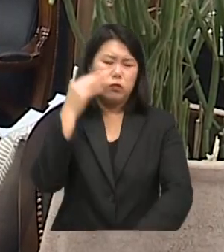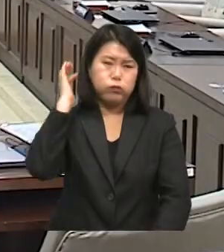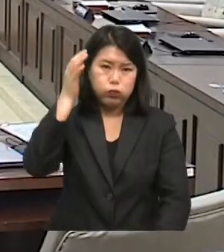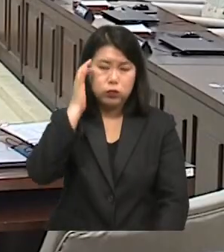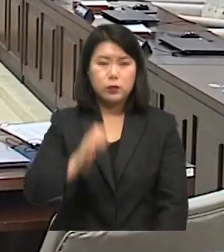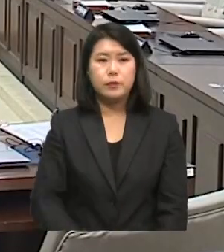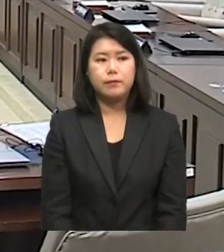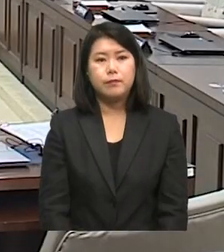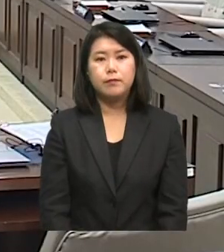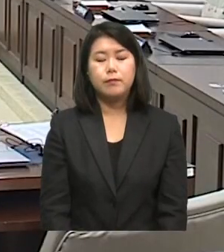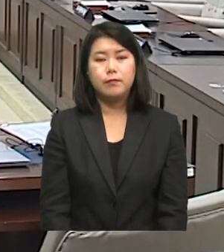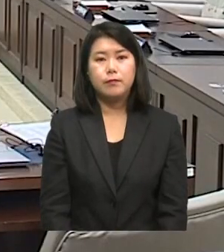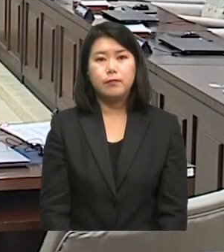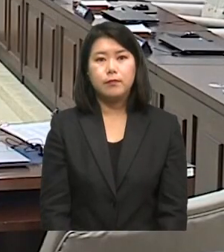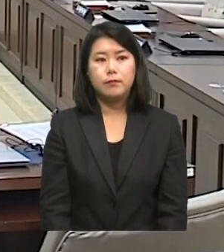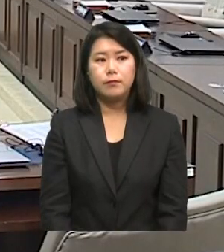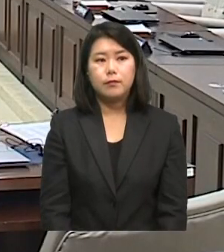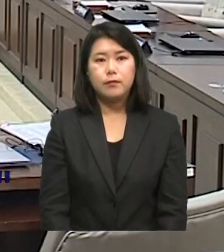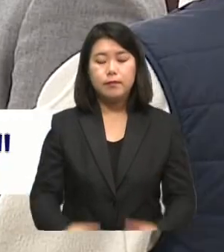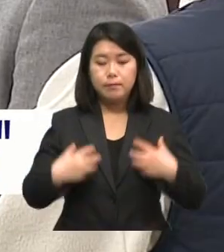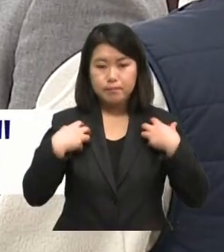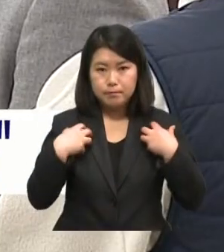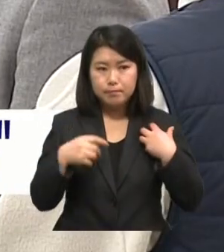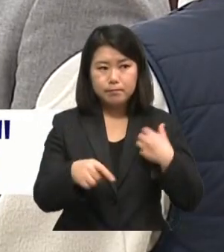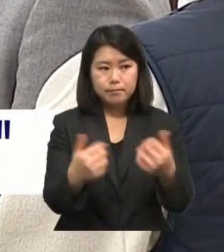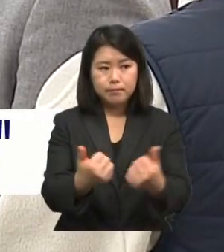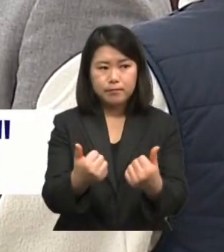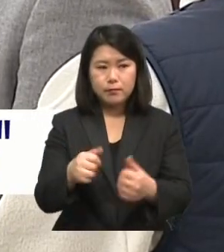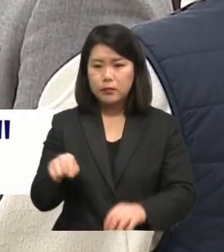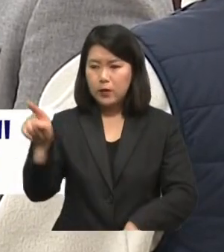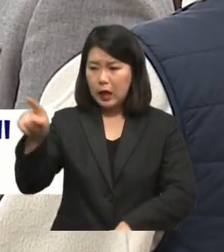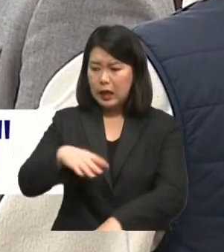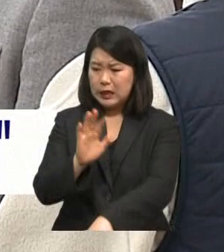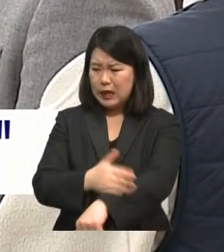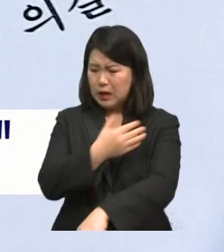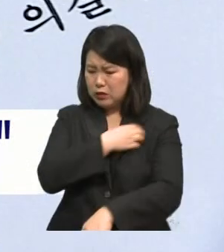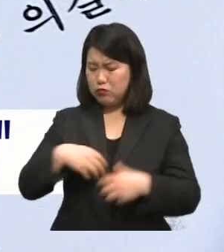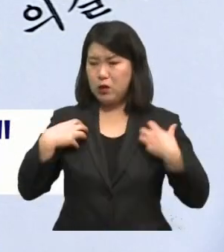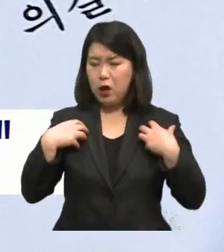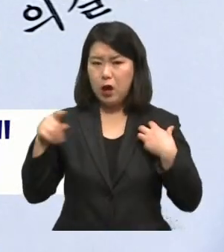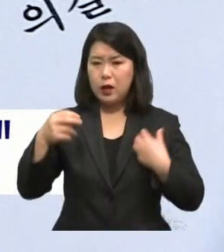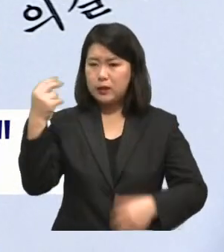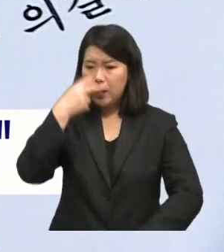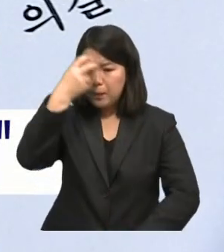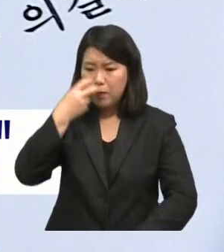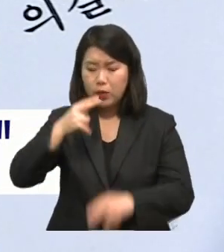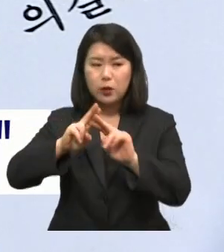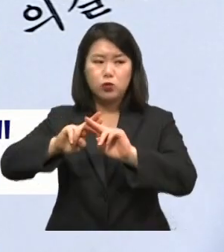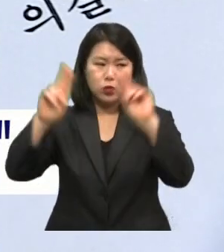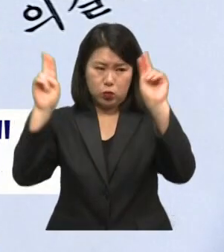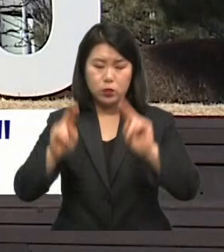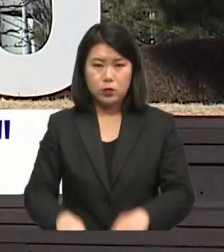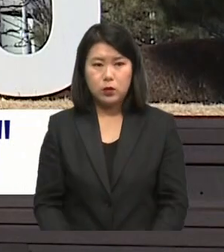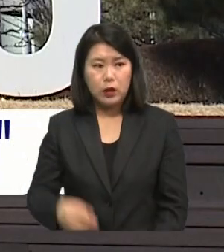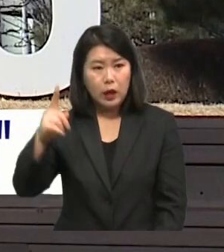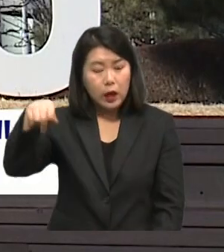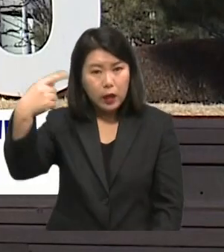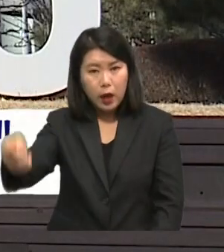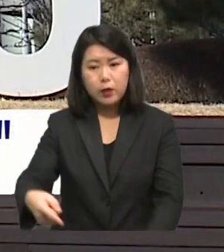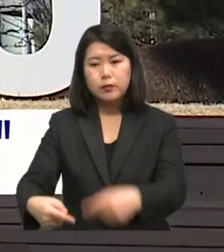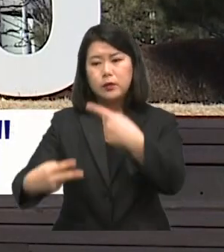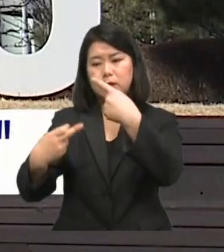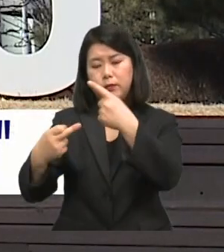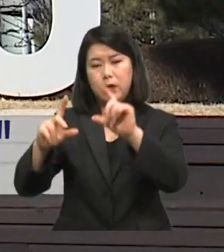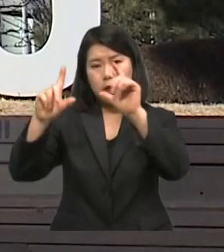겁니다. 중구의회는 이를 뒤늦게 안 중구청이 지난 11일 제의 요구안을 철회하고 이튿날인 12일